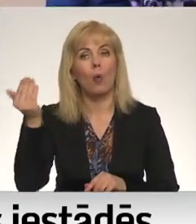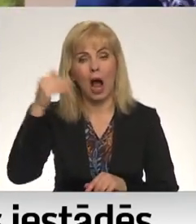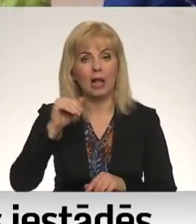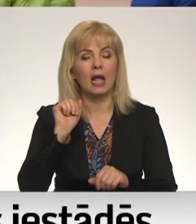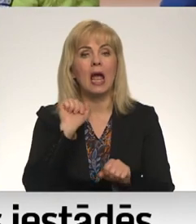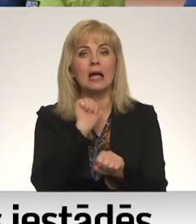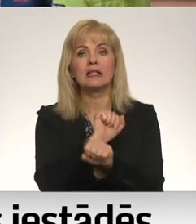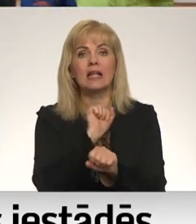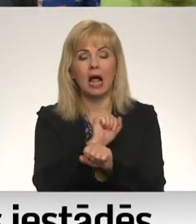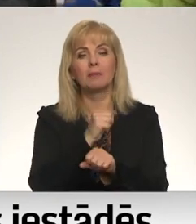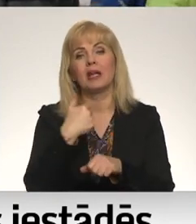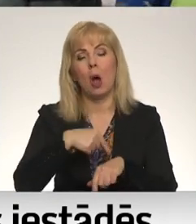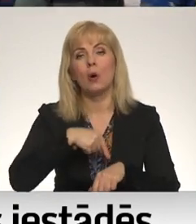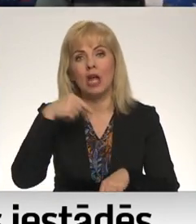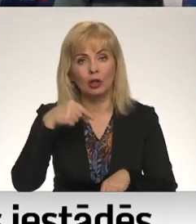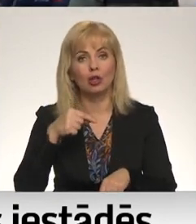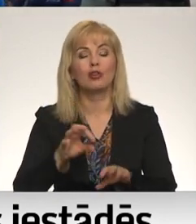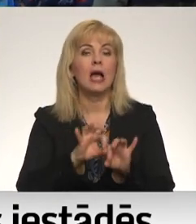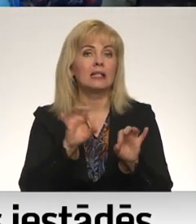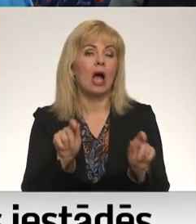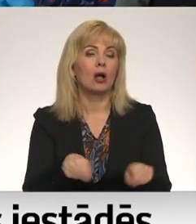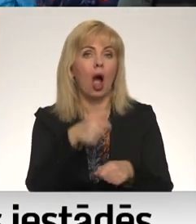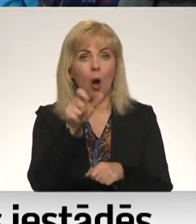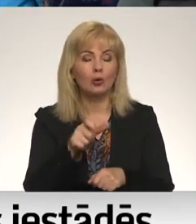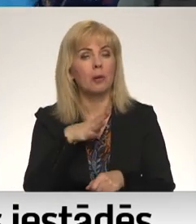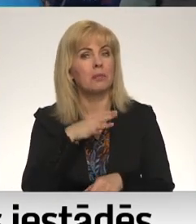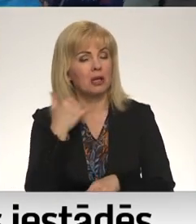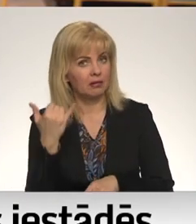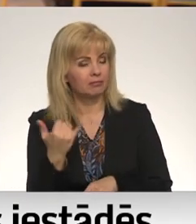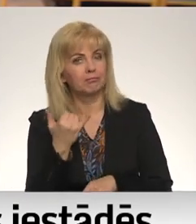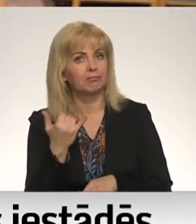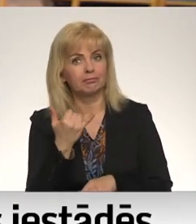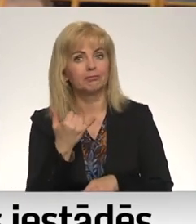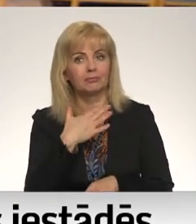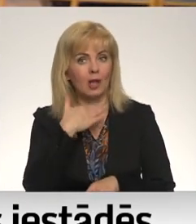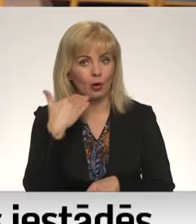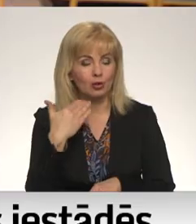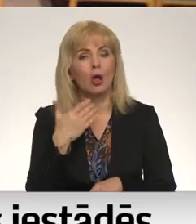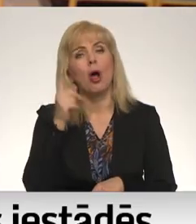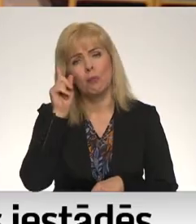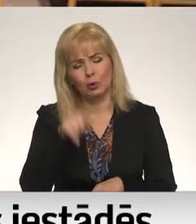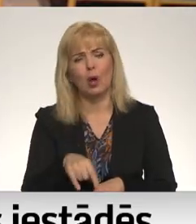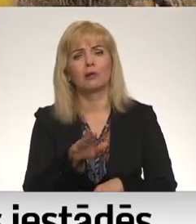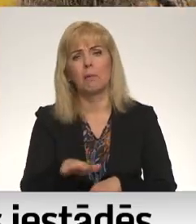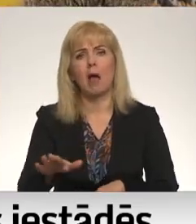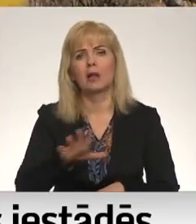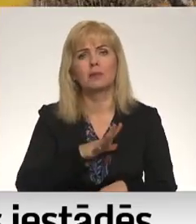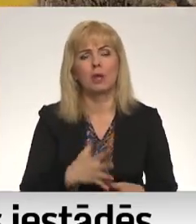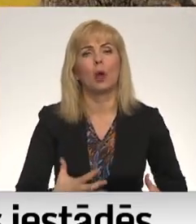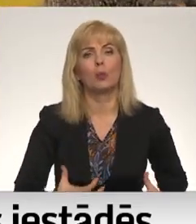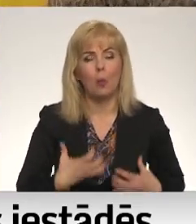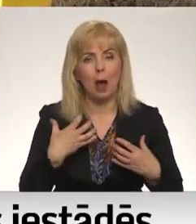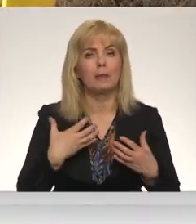ir iejutušies, lai arī sākums pašām audzinātājām bija izaicinājumu pilns. Bērns bija nobijies un nobažījies. Viņš